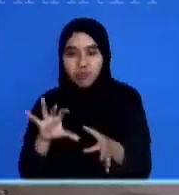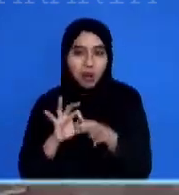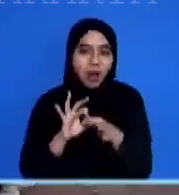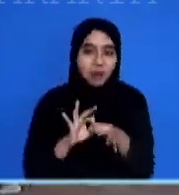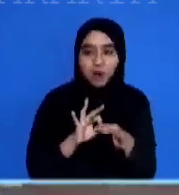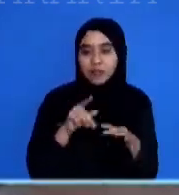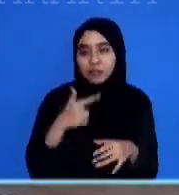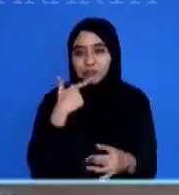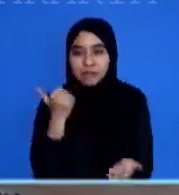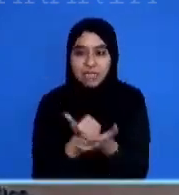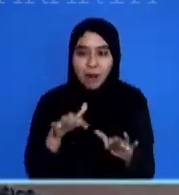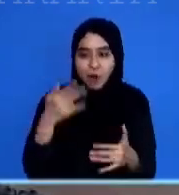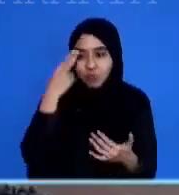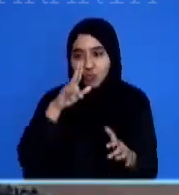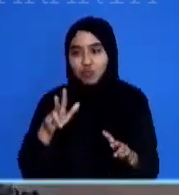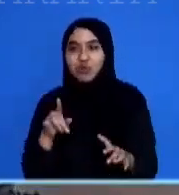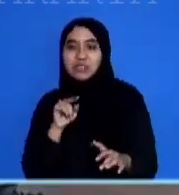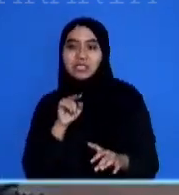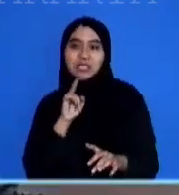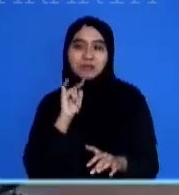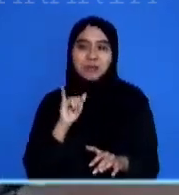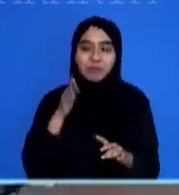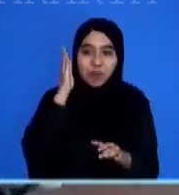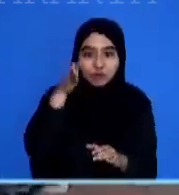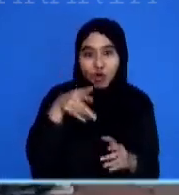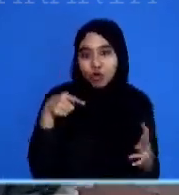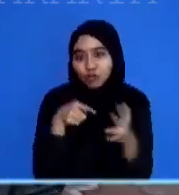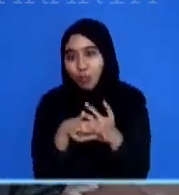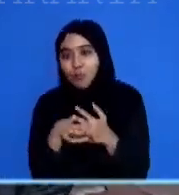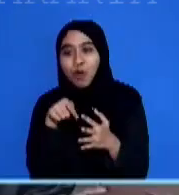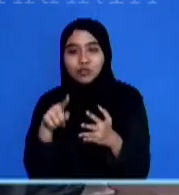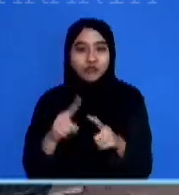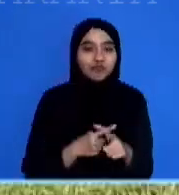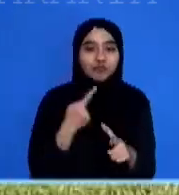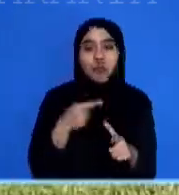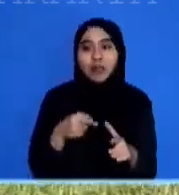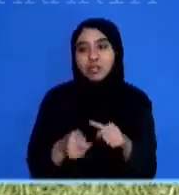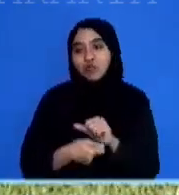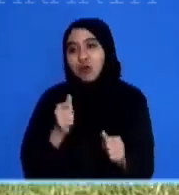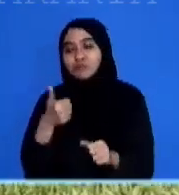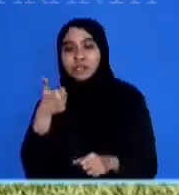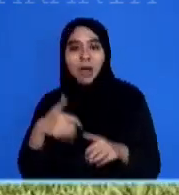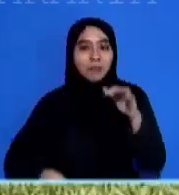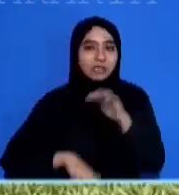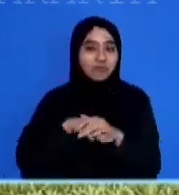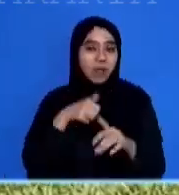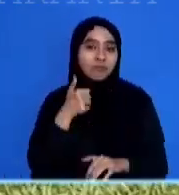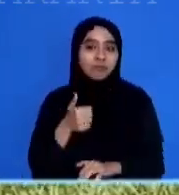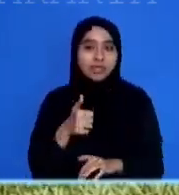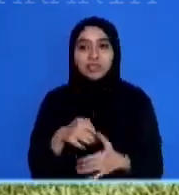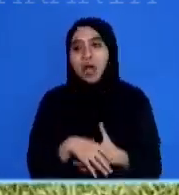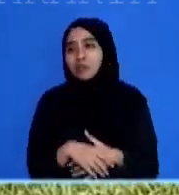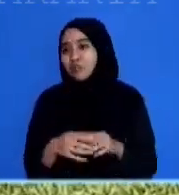hari pelaksanaan, anggota Satlinmas dan KPPS dapat menjalankan tugas dengan optimal. Petugas KPPS memiliki